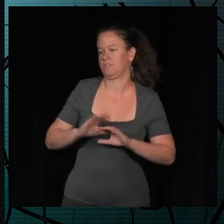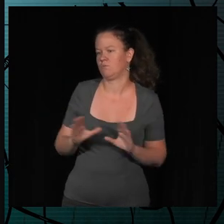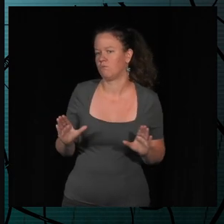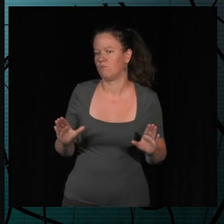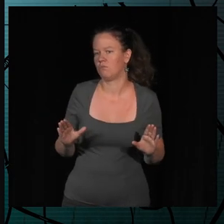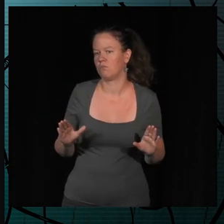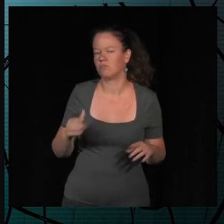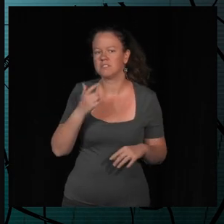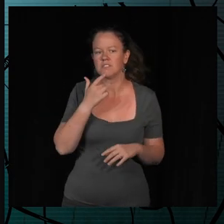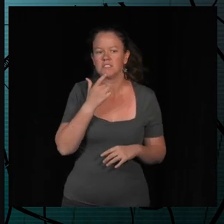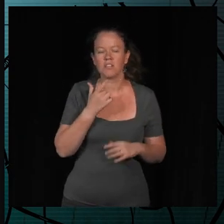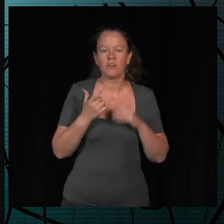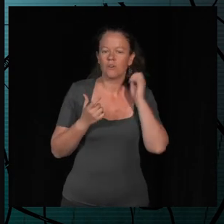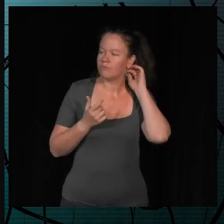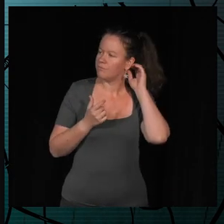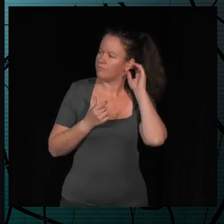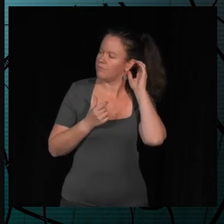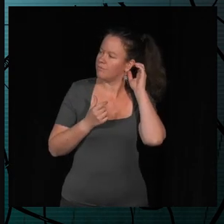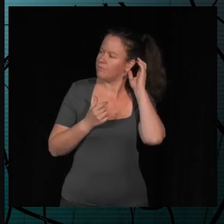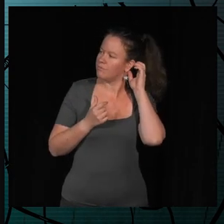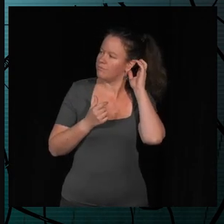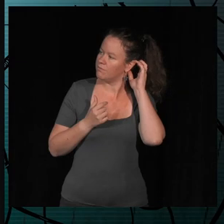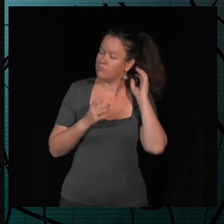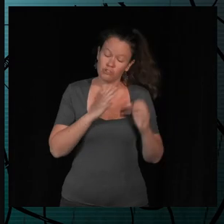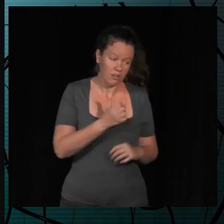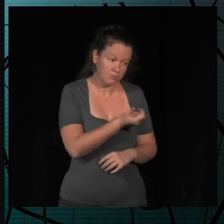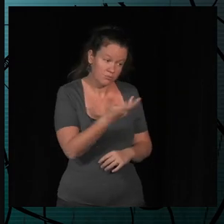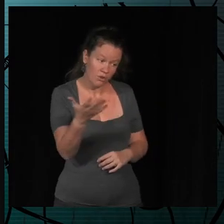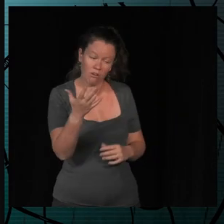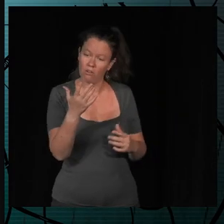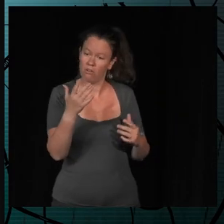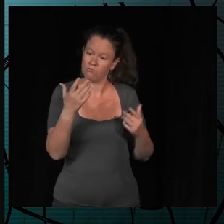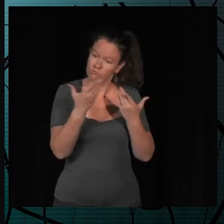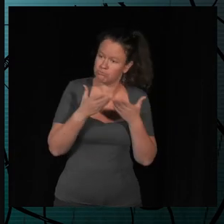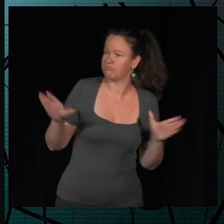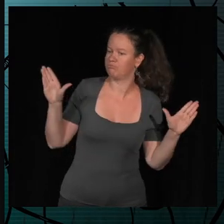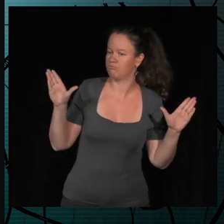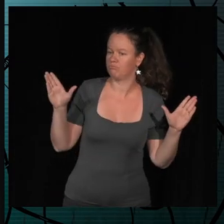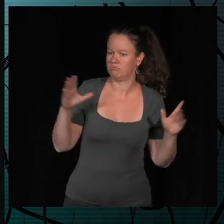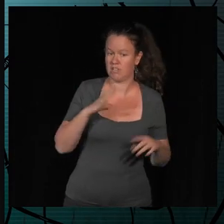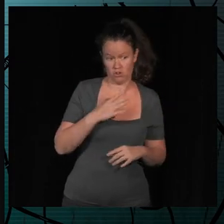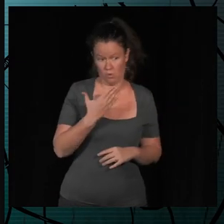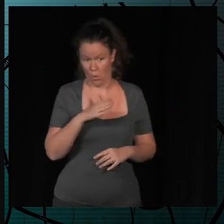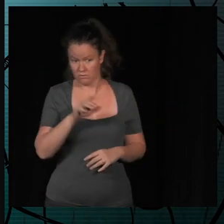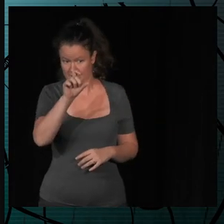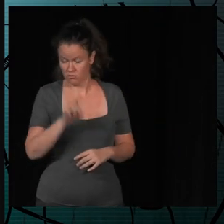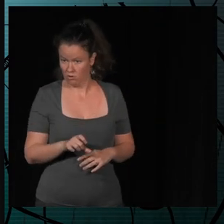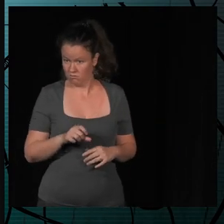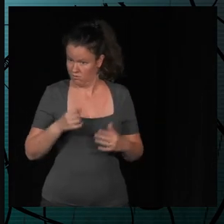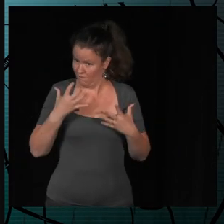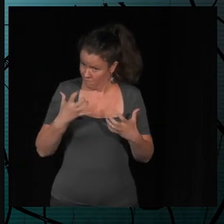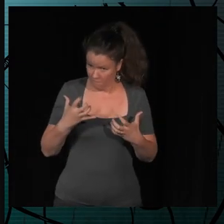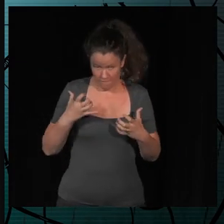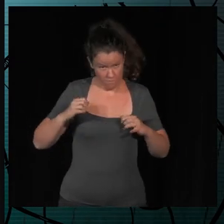une culture certains mais pas tous c'est certains ce qui leur importe c'est d'être d'avoir le niveau